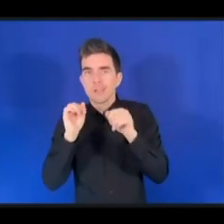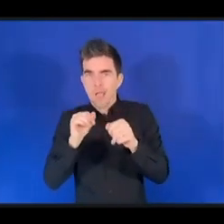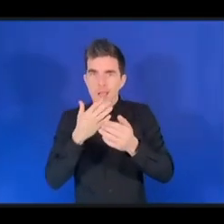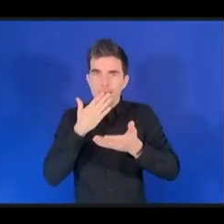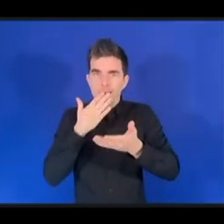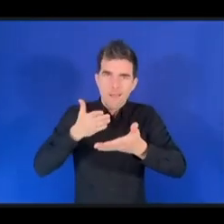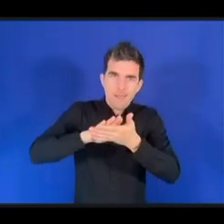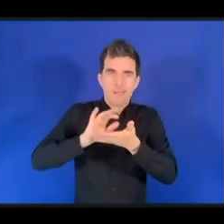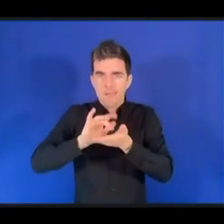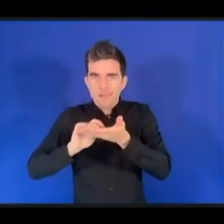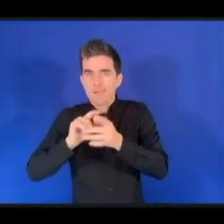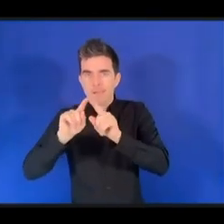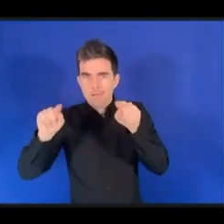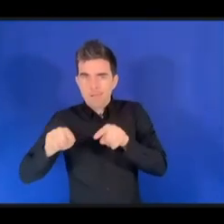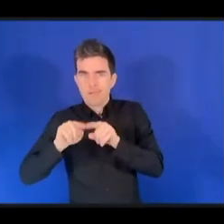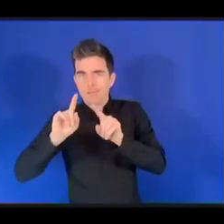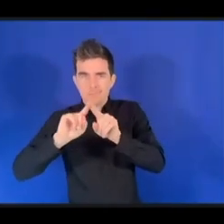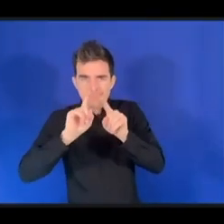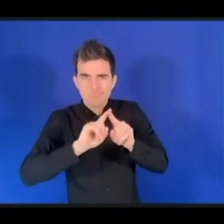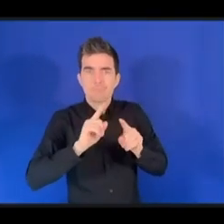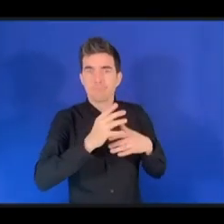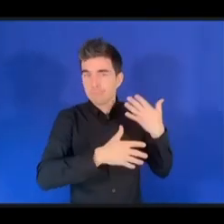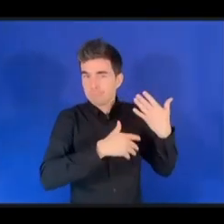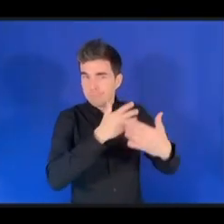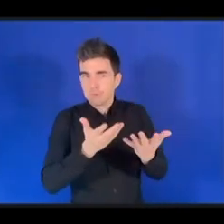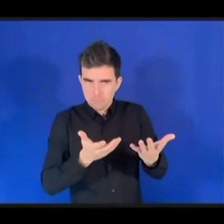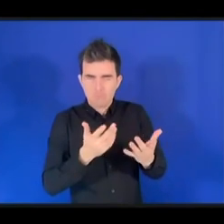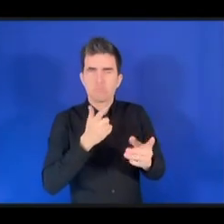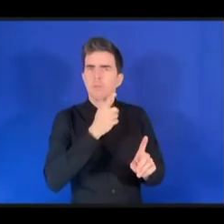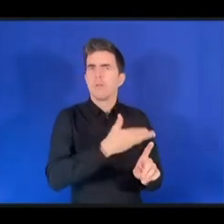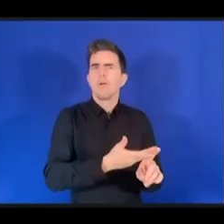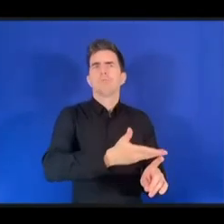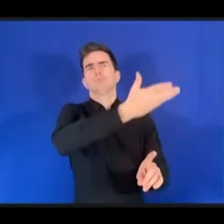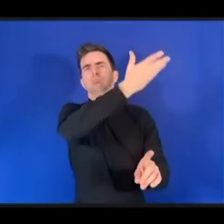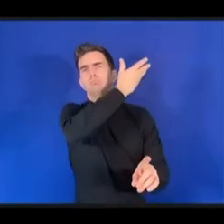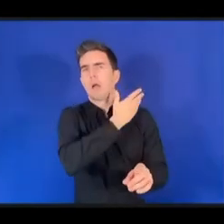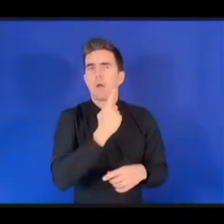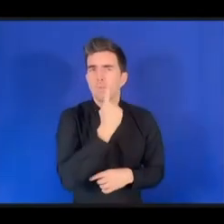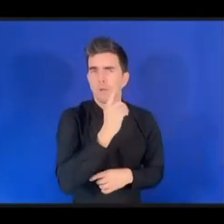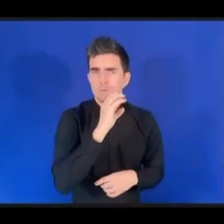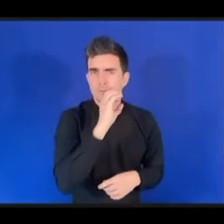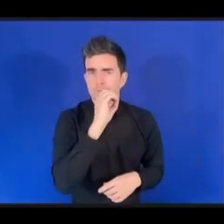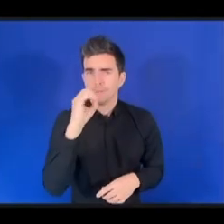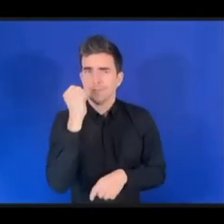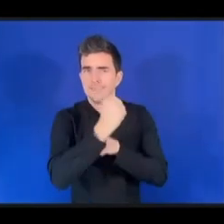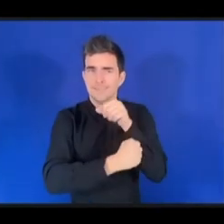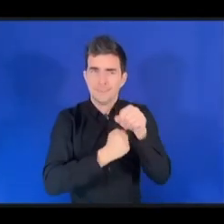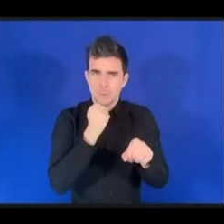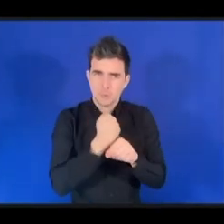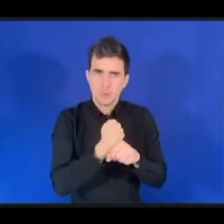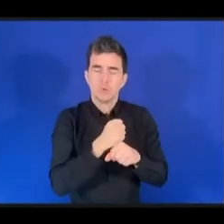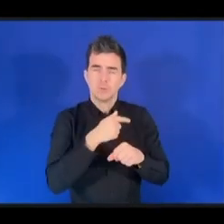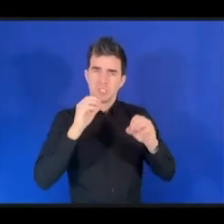のアニメの原点でありますさらに